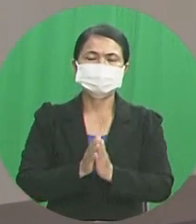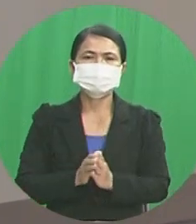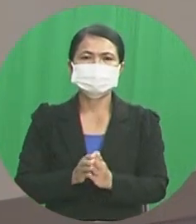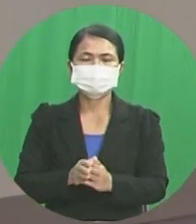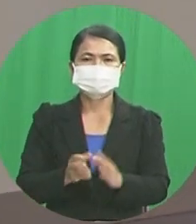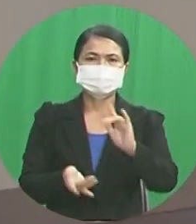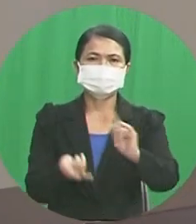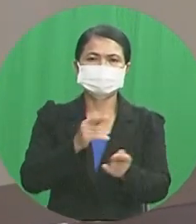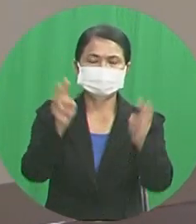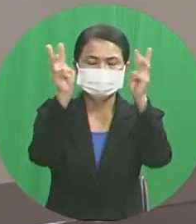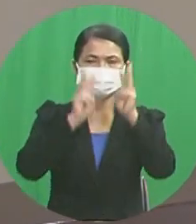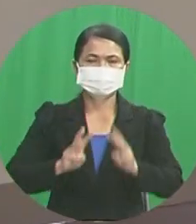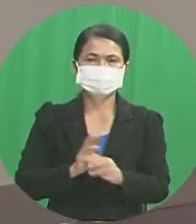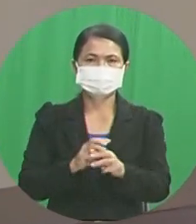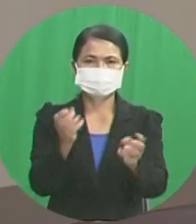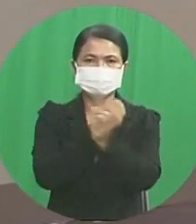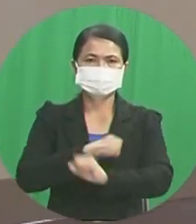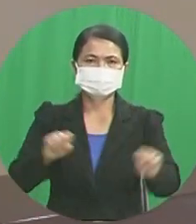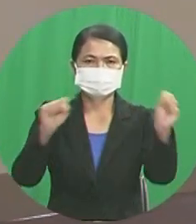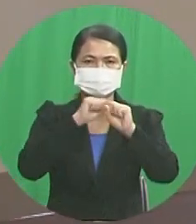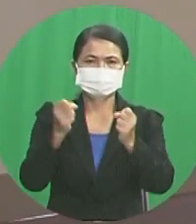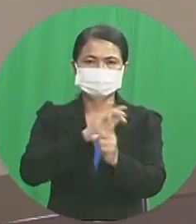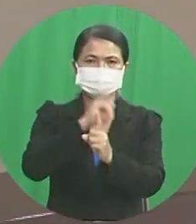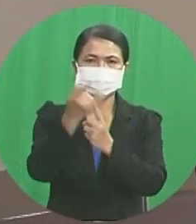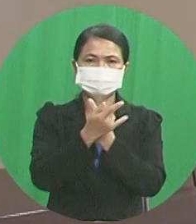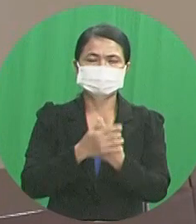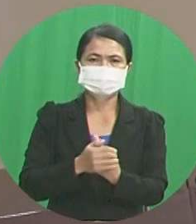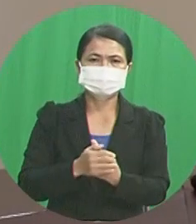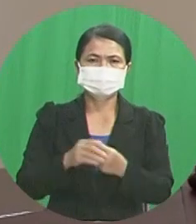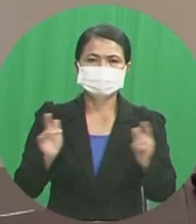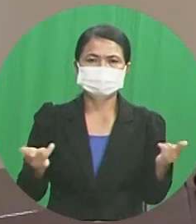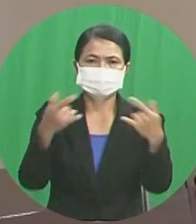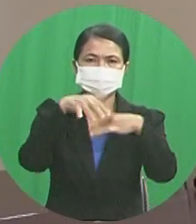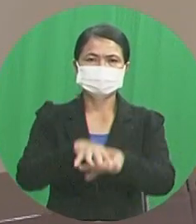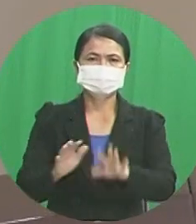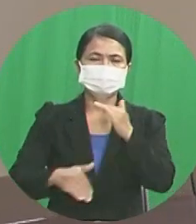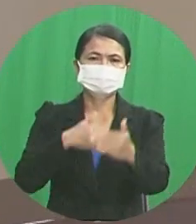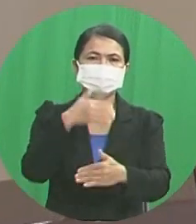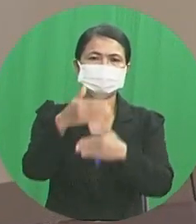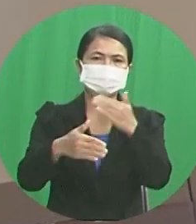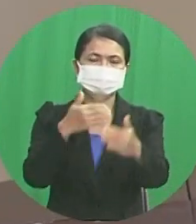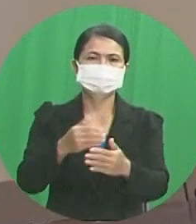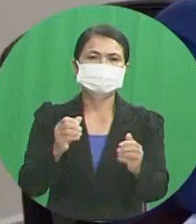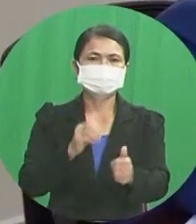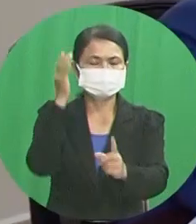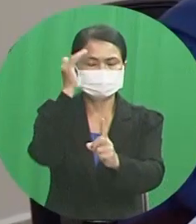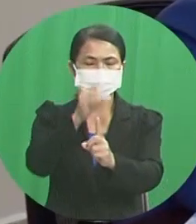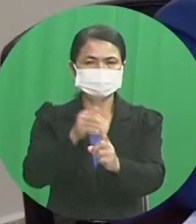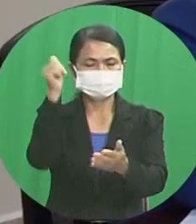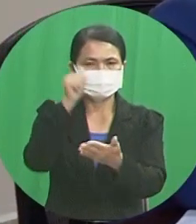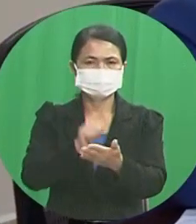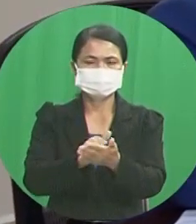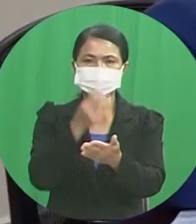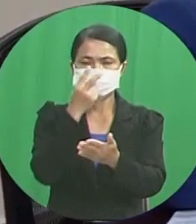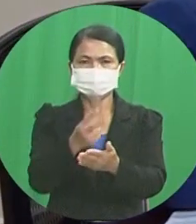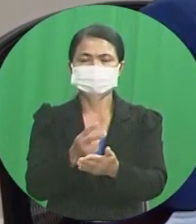ននិងការប្រែប្រួលអាកាសធាតុសុវត្ថិភាពសង្គមនិងបរិស្ថានបរិយាបន្ននិងនវានុវត្តន៍ដែលសម្ដៅឈានទៅសម្រេចឲ្យបាននៅច